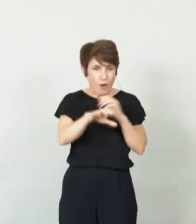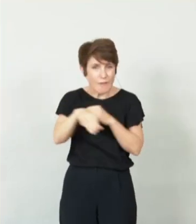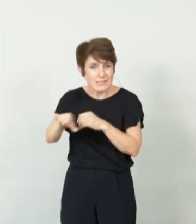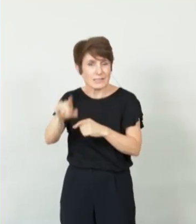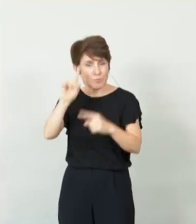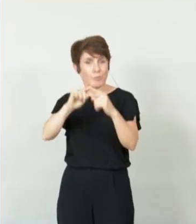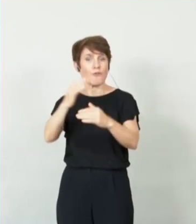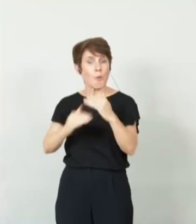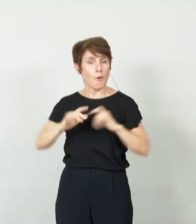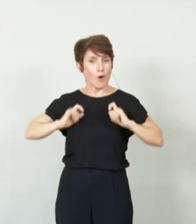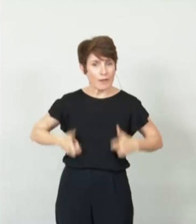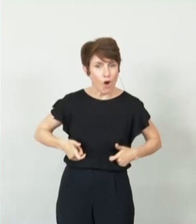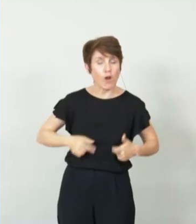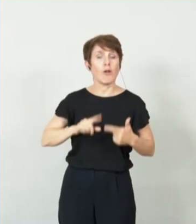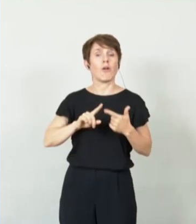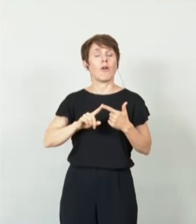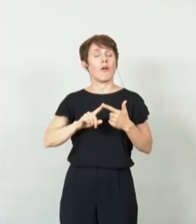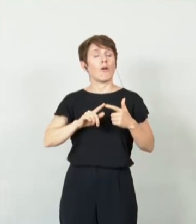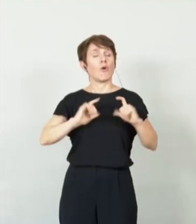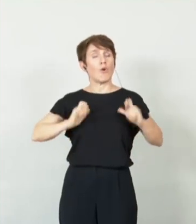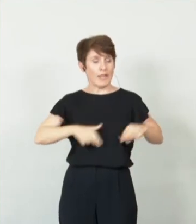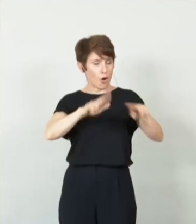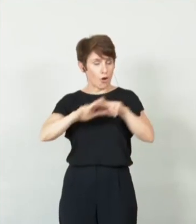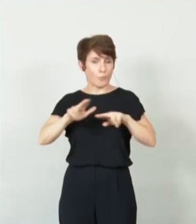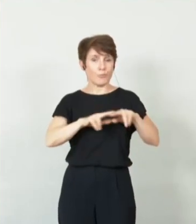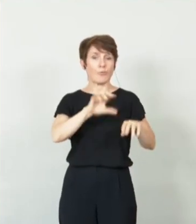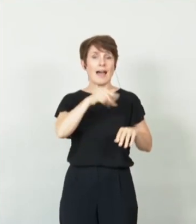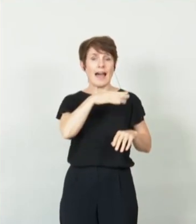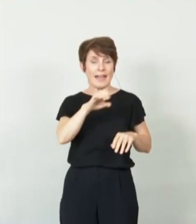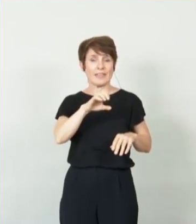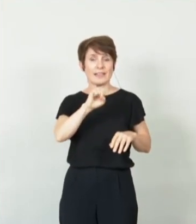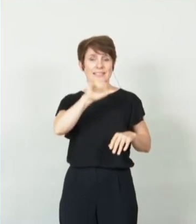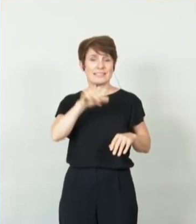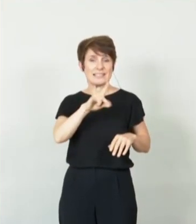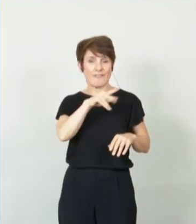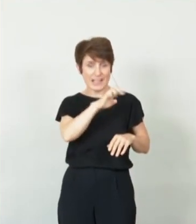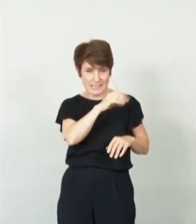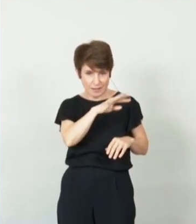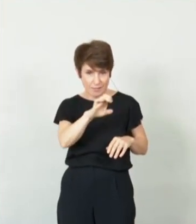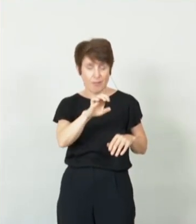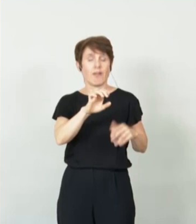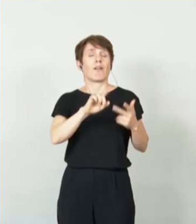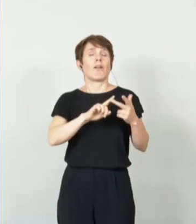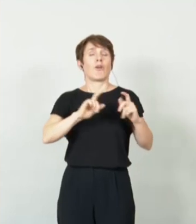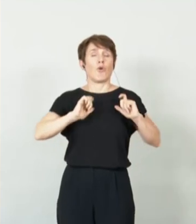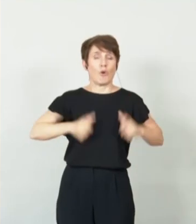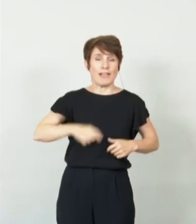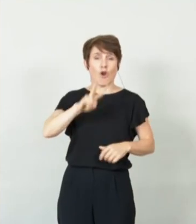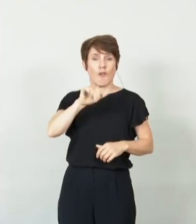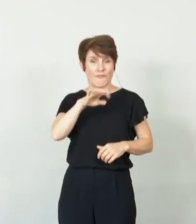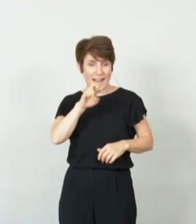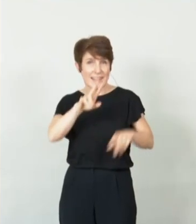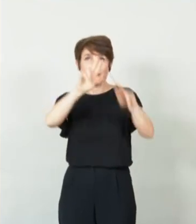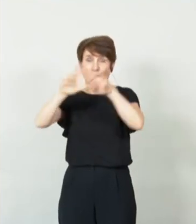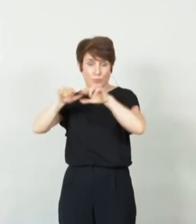mise en chantier de l'école Anne Sylvestre à Flaubert rénovation thermique de l'école Vallier avec accessibilité